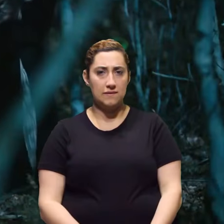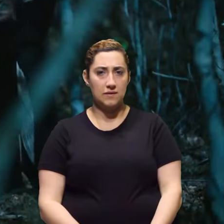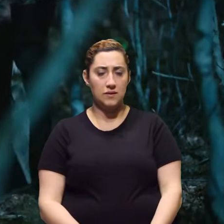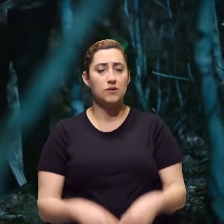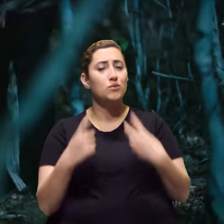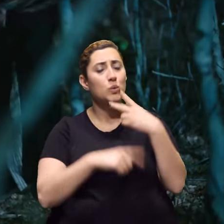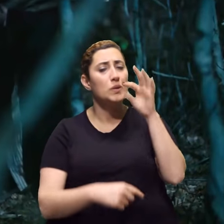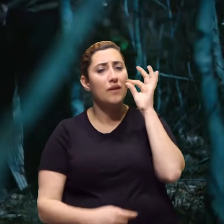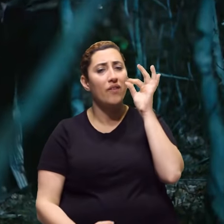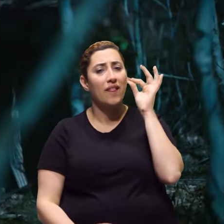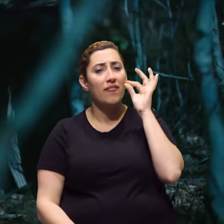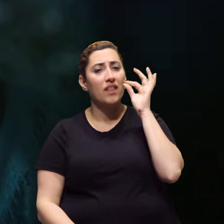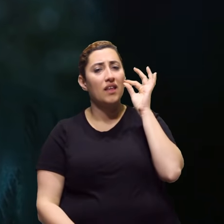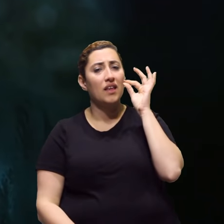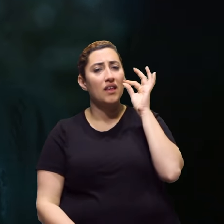Yunus Efendi,